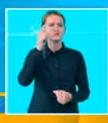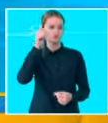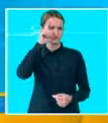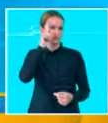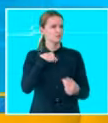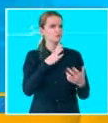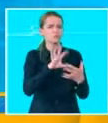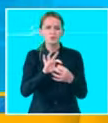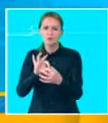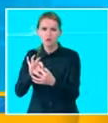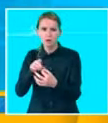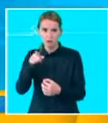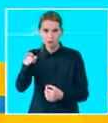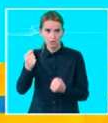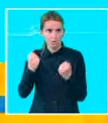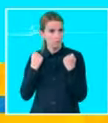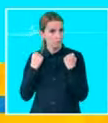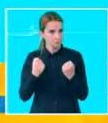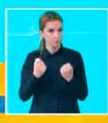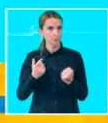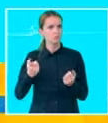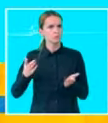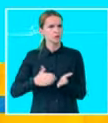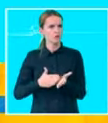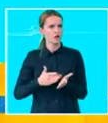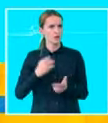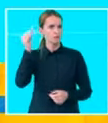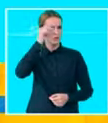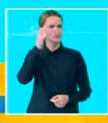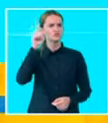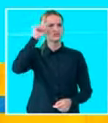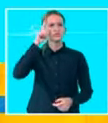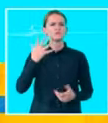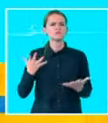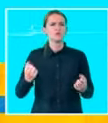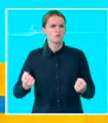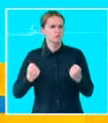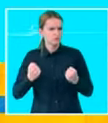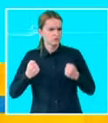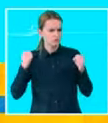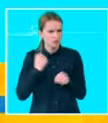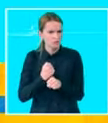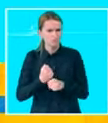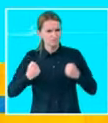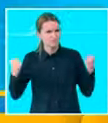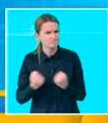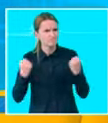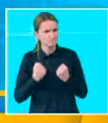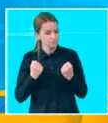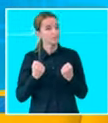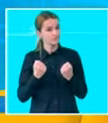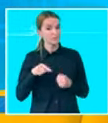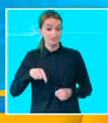и отношенията работните, и изобщо хората похвали. Така че това очаквам аз в един момент да се случи. Сега, ще ви призная,